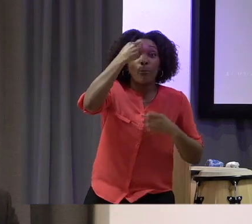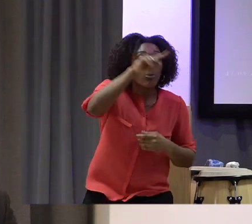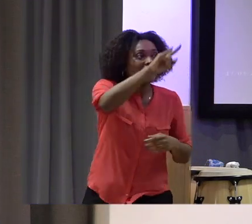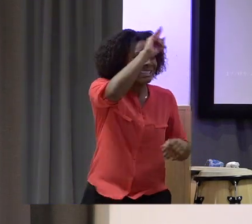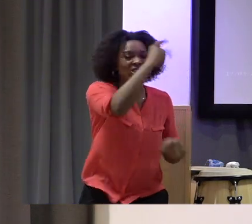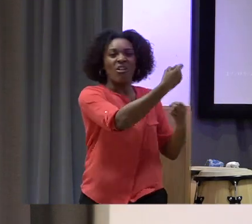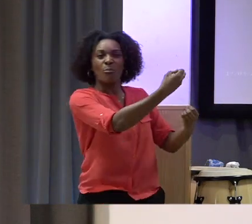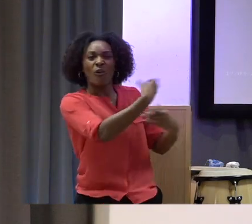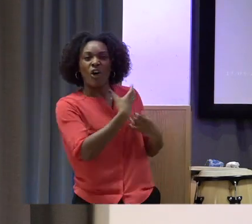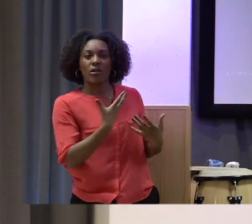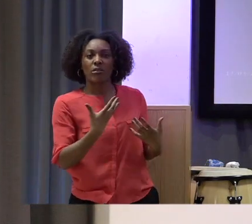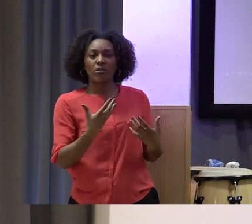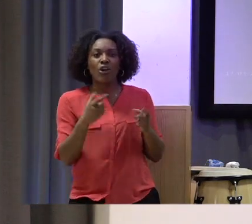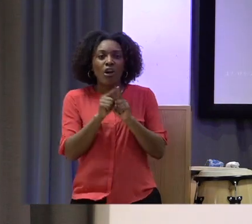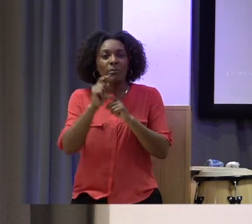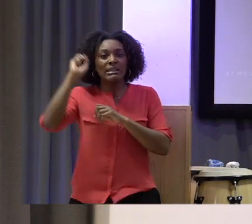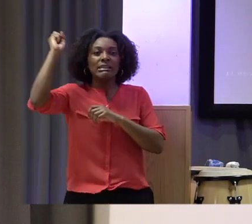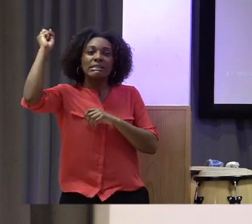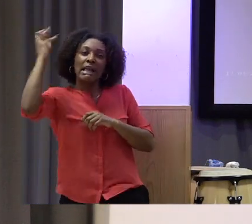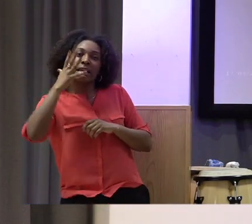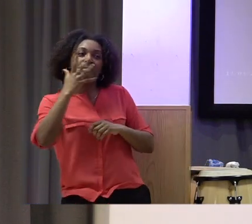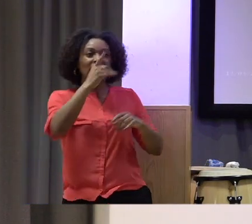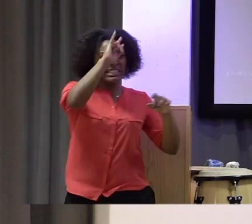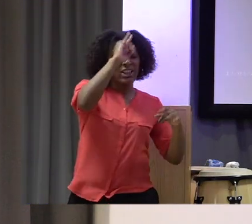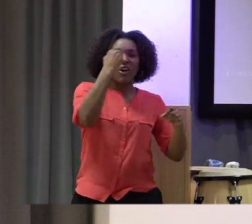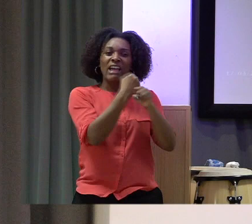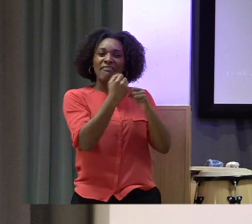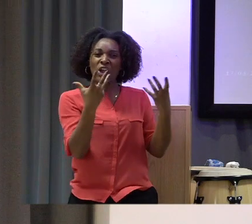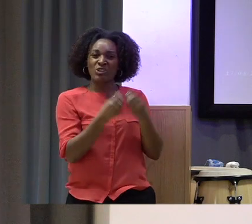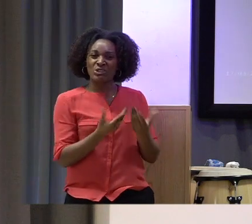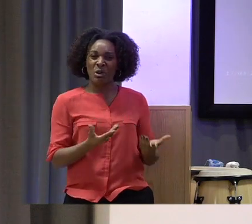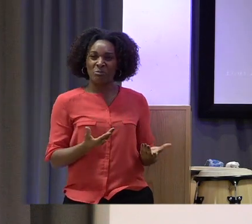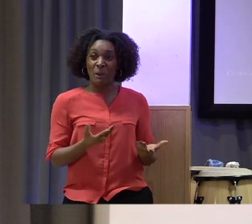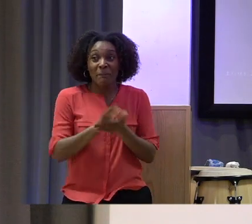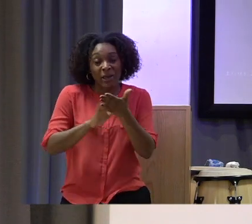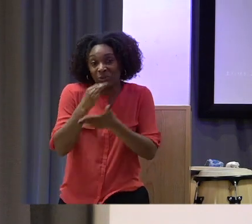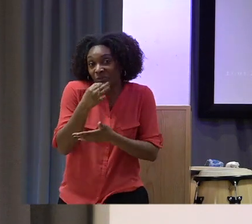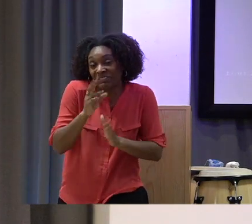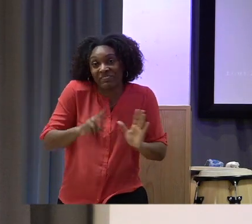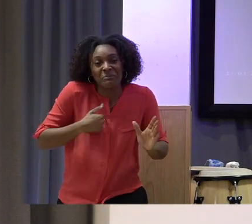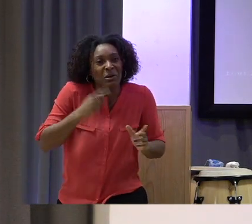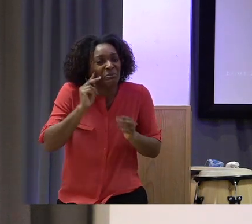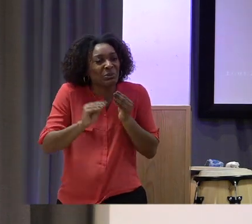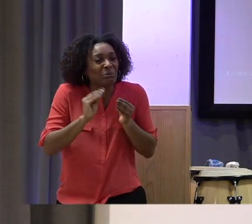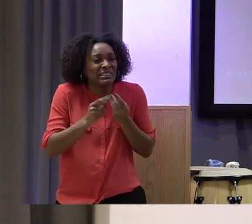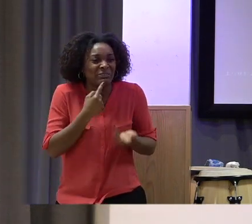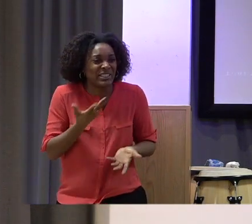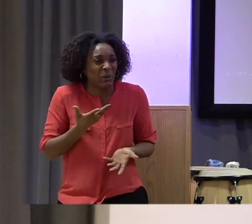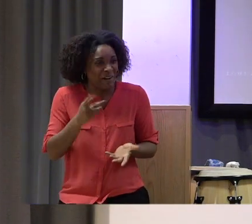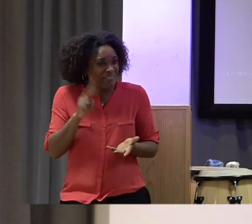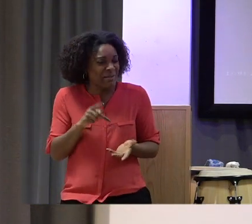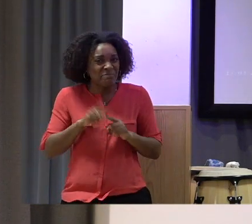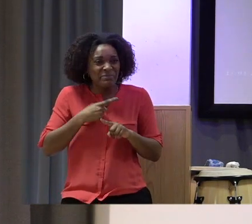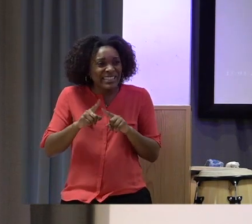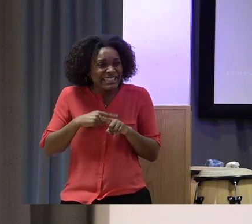si ils étaient en train de bosser ensemble. Je me suis dit, bon, je vais quand même regarder cela dans différentes traductions parce